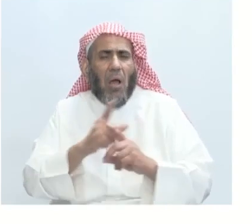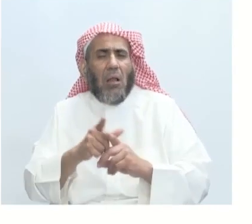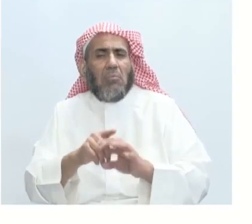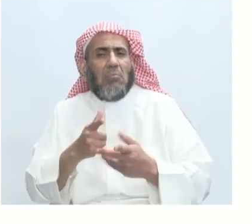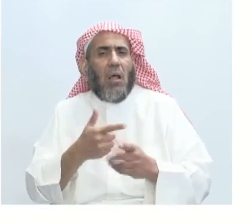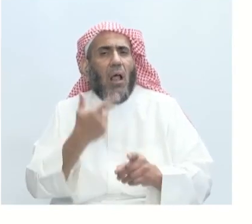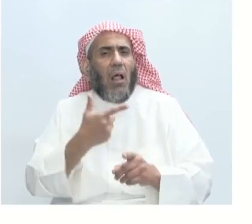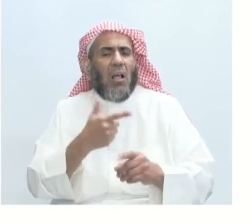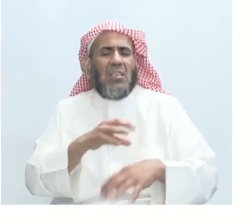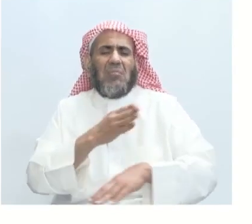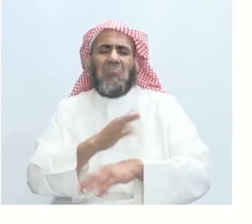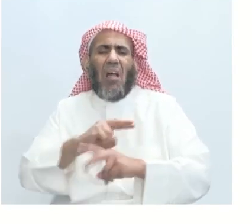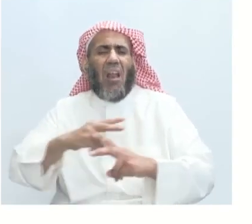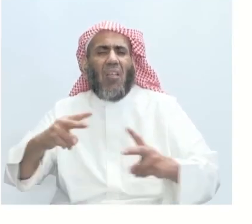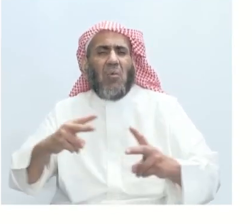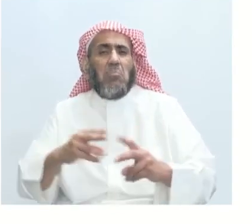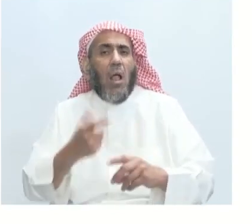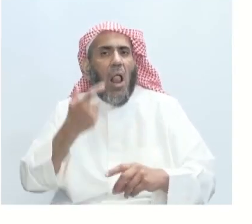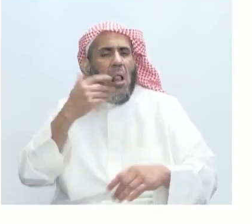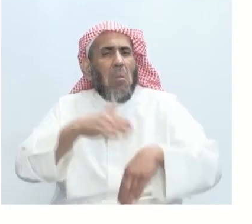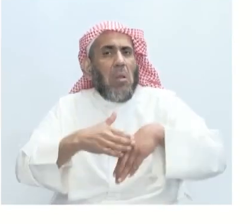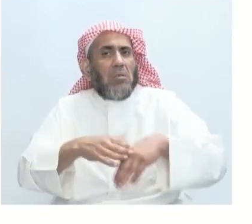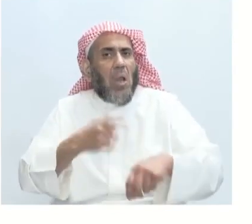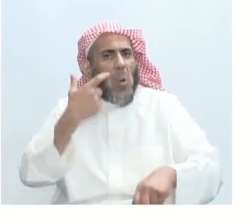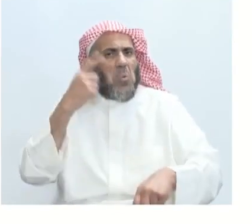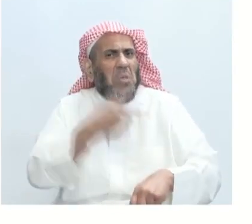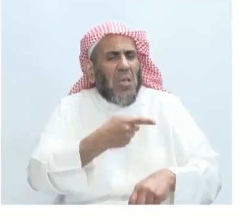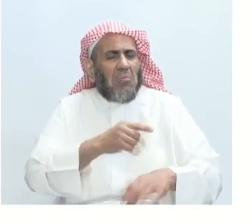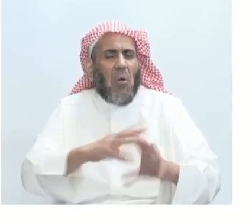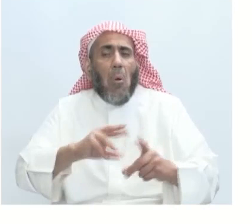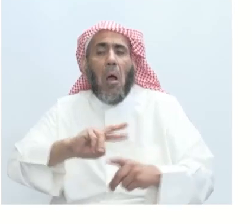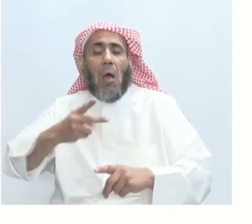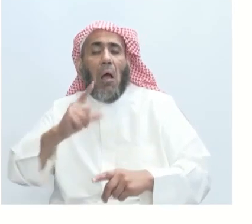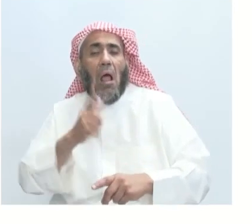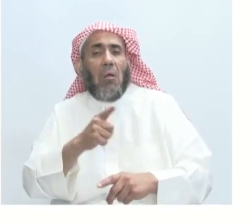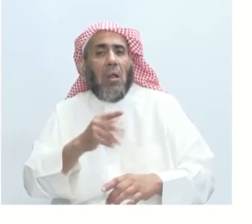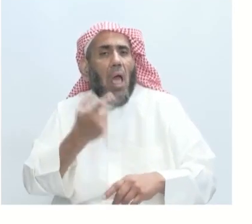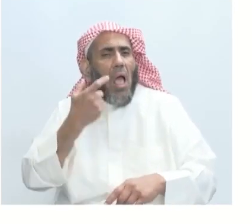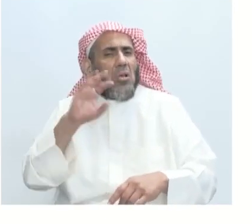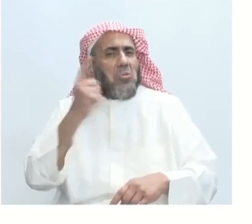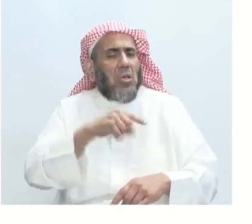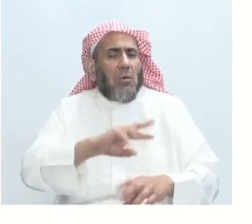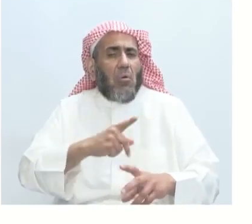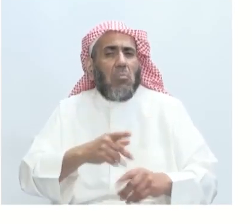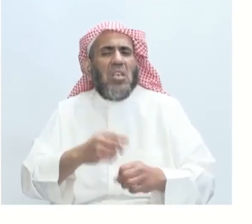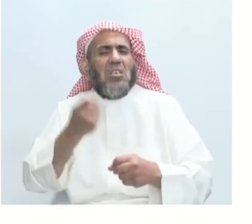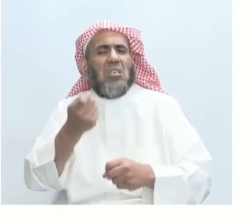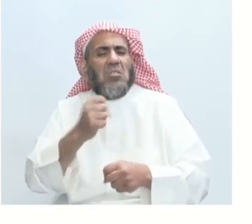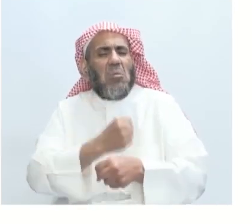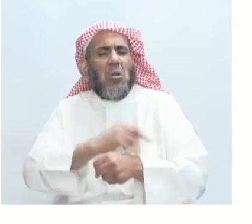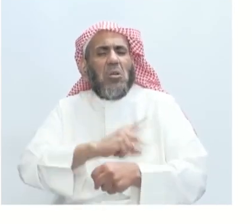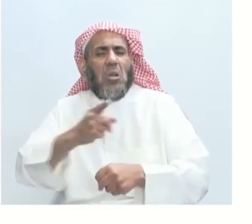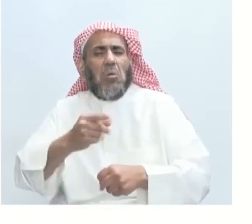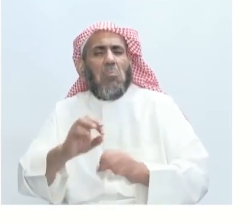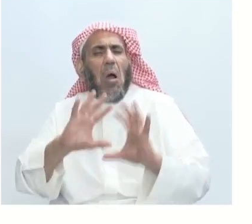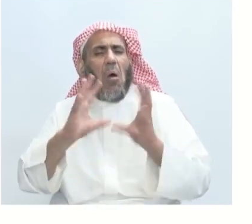انه انها اعراض من المس ومن السحر وايضا اخرون قالوا انها سحر رغم استعمالي لجميع ما